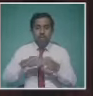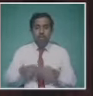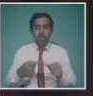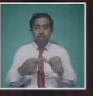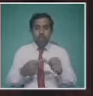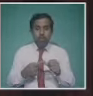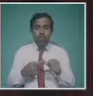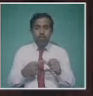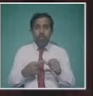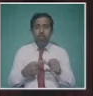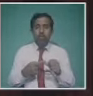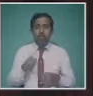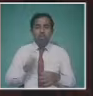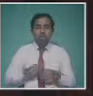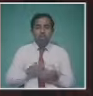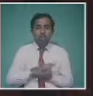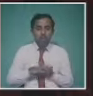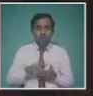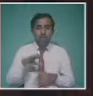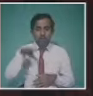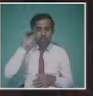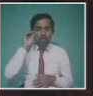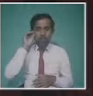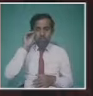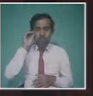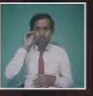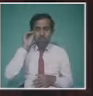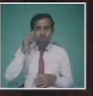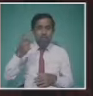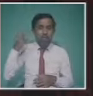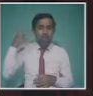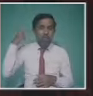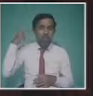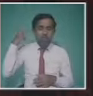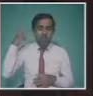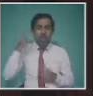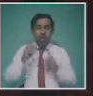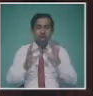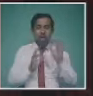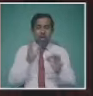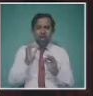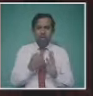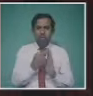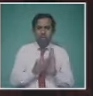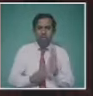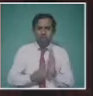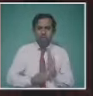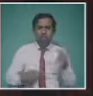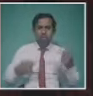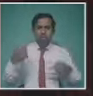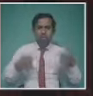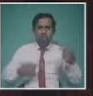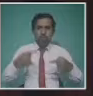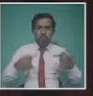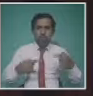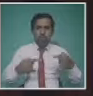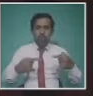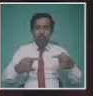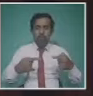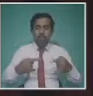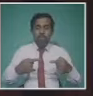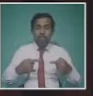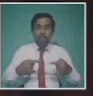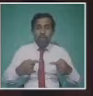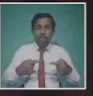උත්තර හොයන්න නම් ප්‍රශ්නේ තේරුම් ගන්න ඕන. දැන් ඊයේ පෙරේද තිබිච්ච කතාවලදී ප්‍රතිපත්ති ප්‍රකාශන විවාදවලදී අර